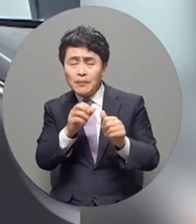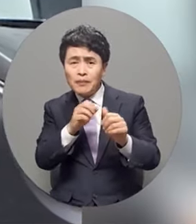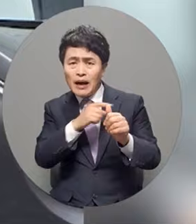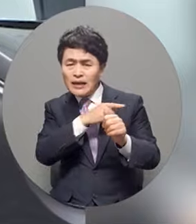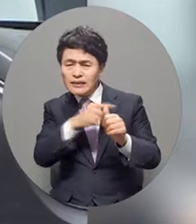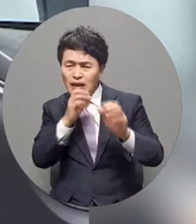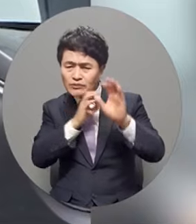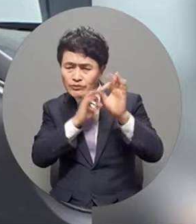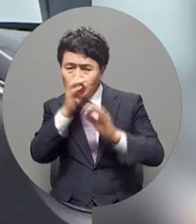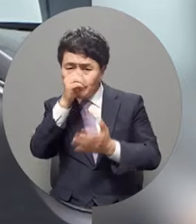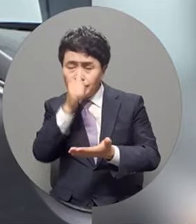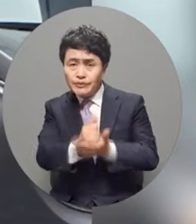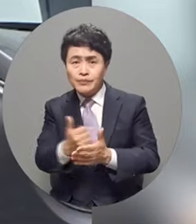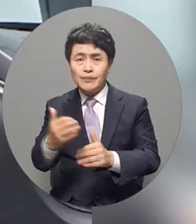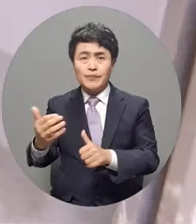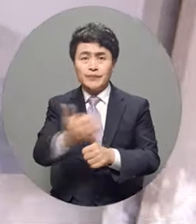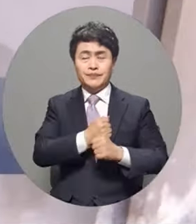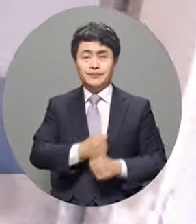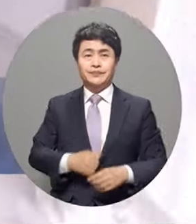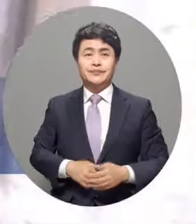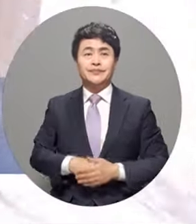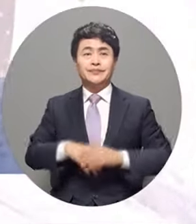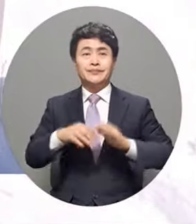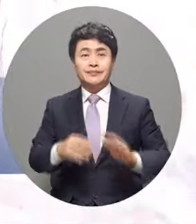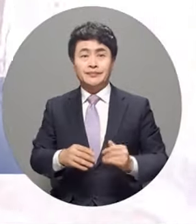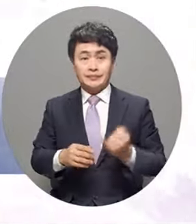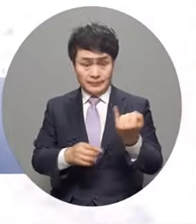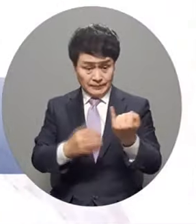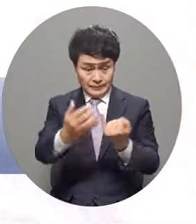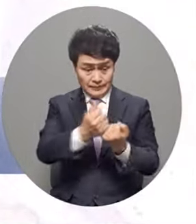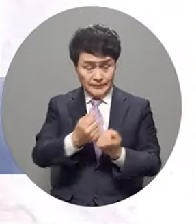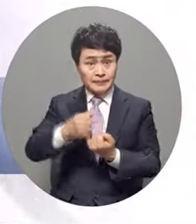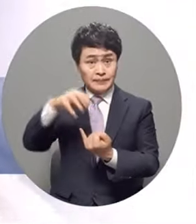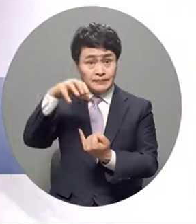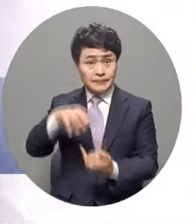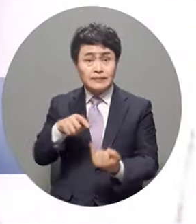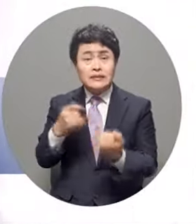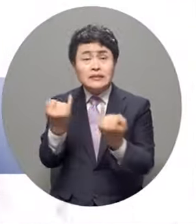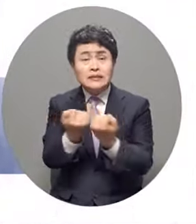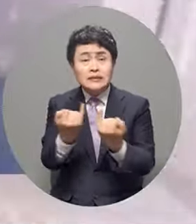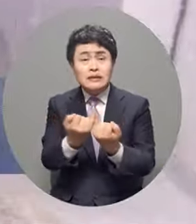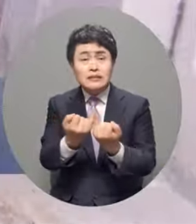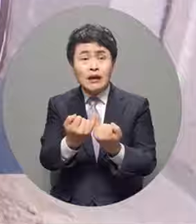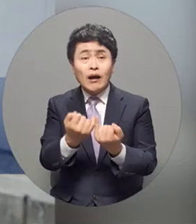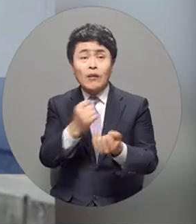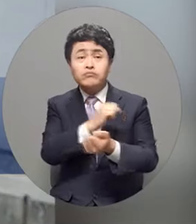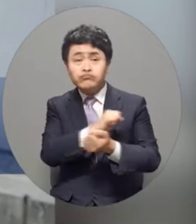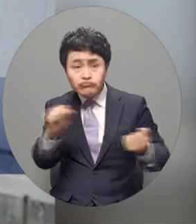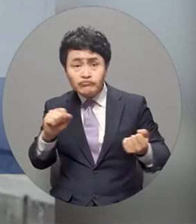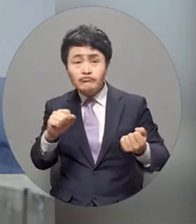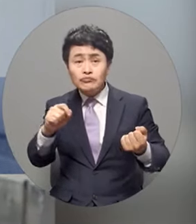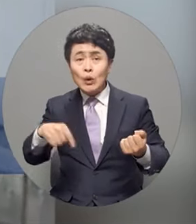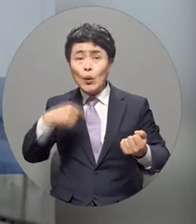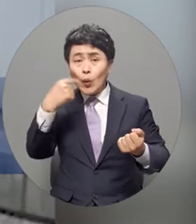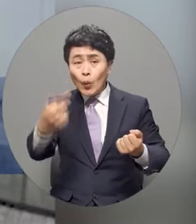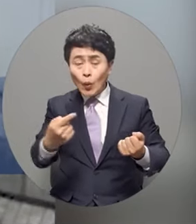현행범 체포했습니다 인질로 혔던 여자 한분 나오고 그다음에